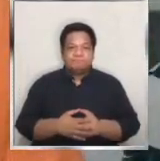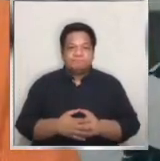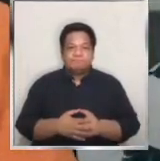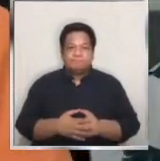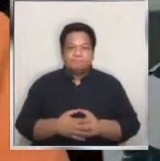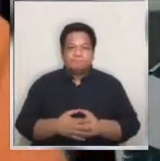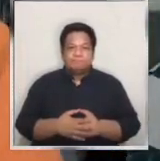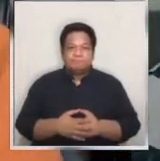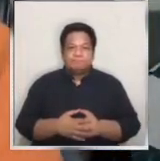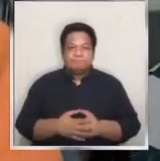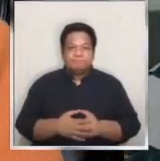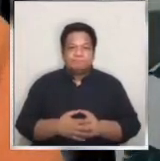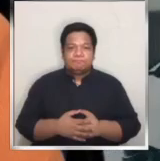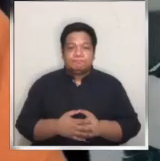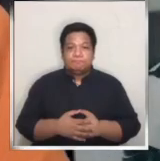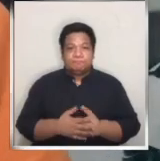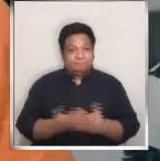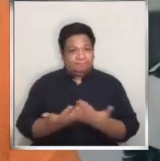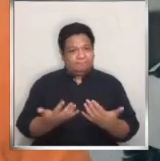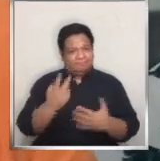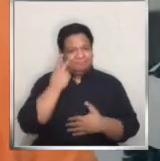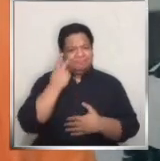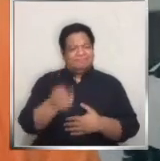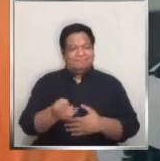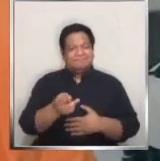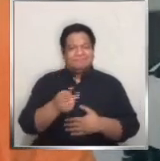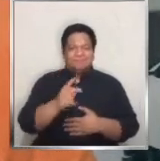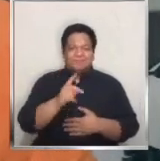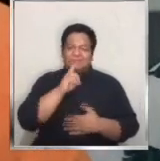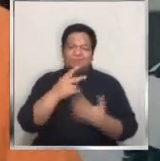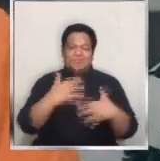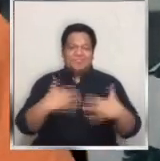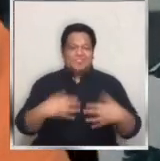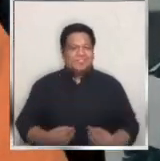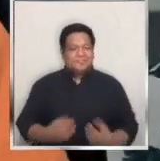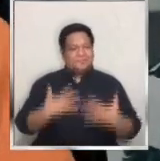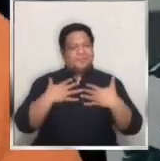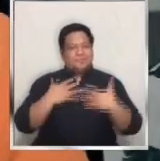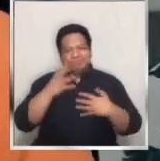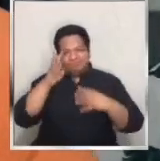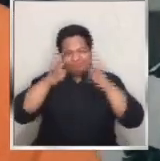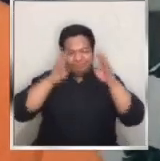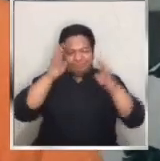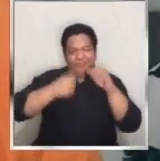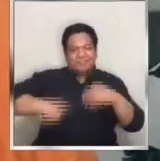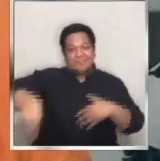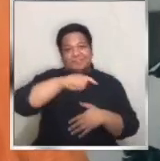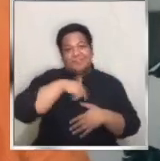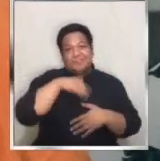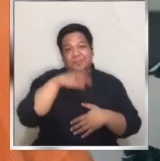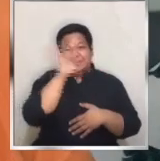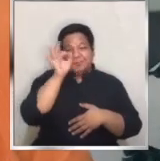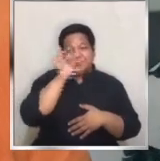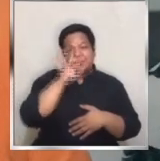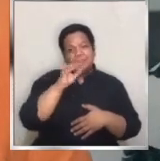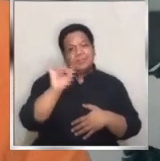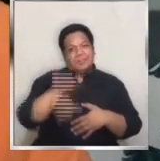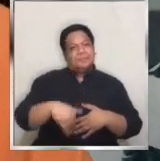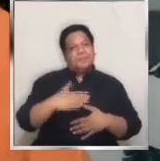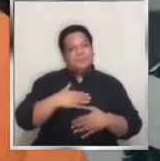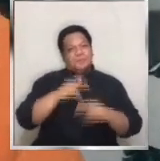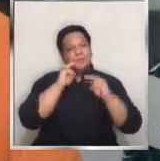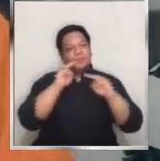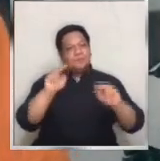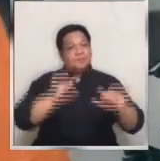O diba, talaga namang napaka-inspiring ng mga diskarte nating mga Pinoy. At syempre, yan na po ang aking mga chika ngayong gabi mula dito